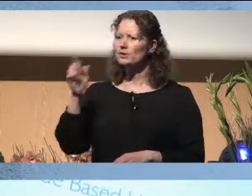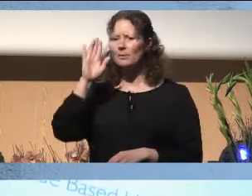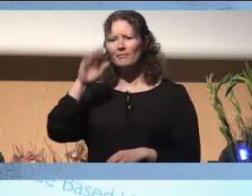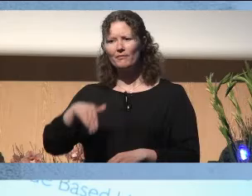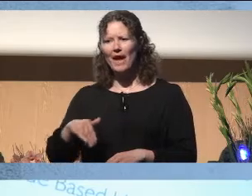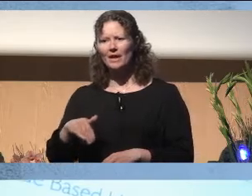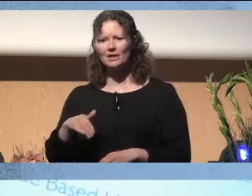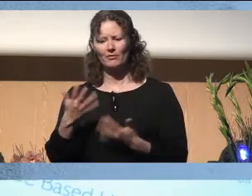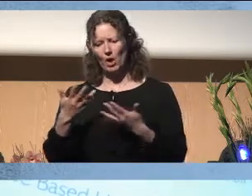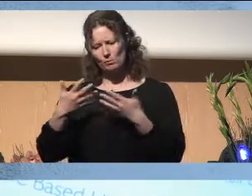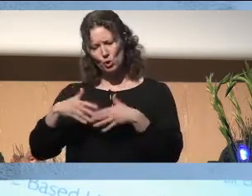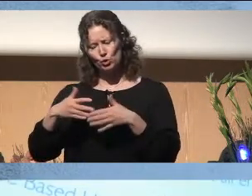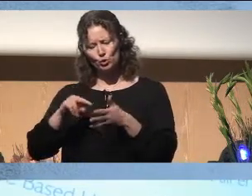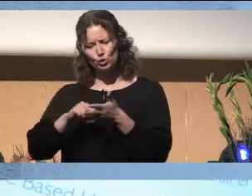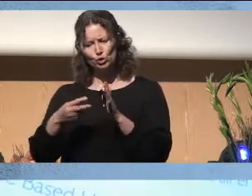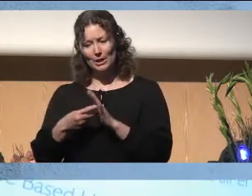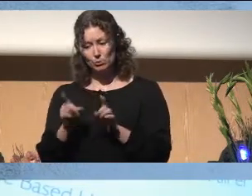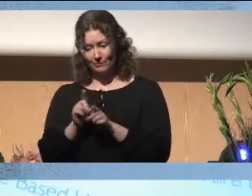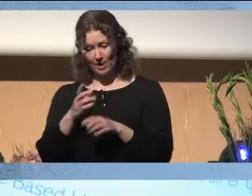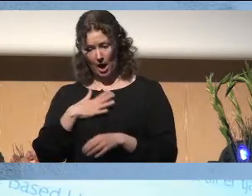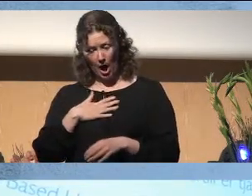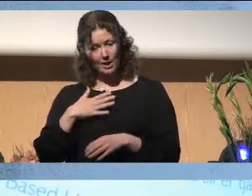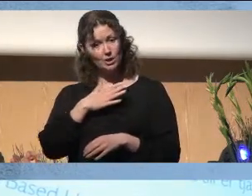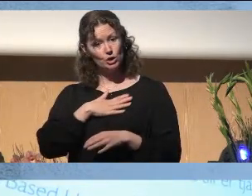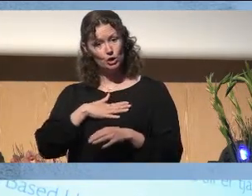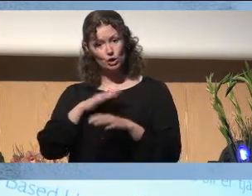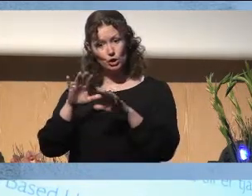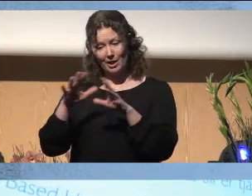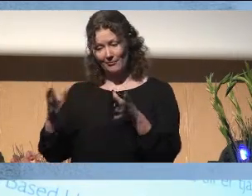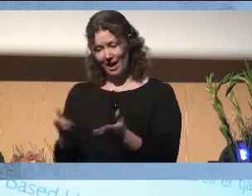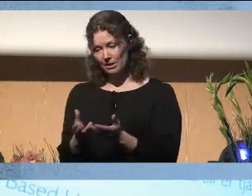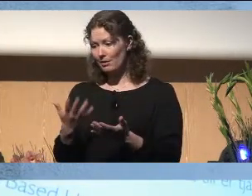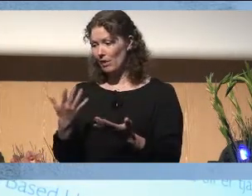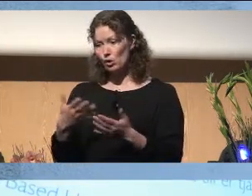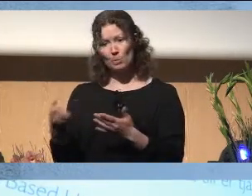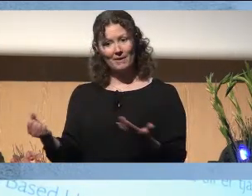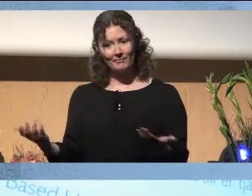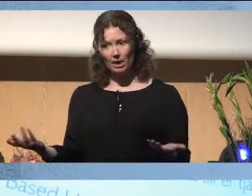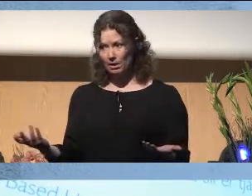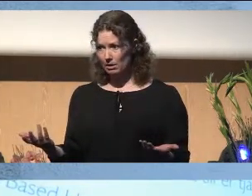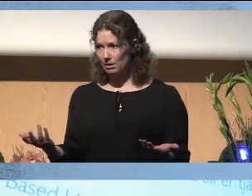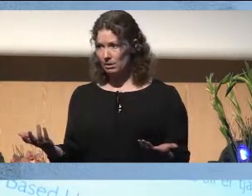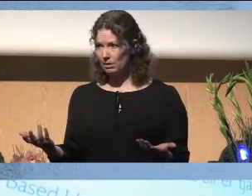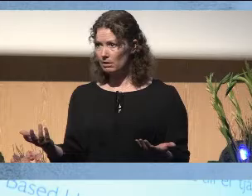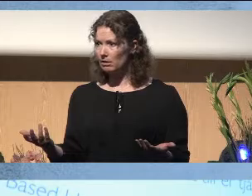det produktionssystemet som vi har i sjukvården, vad det kommer ifrån?